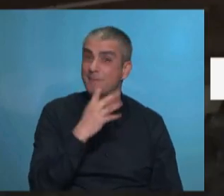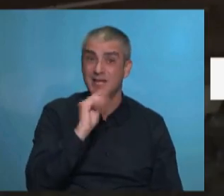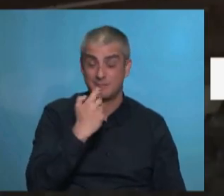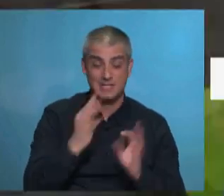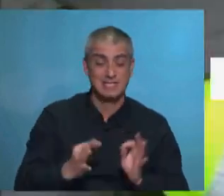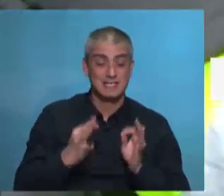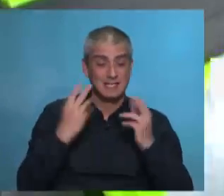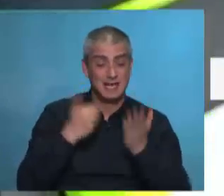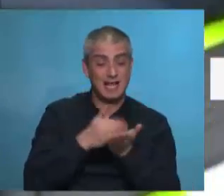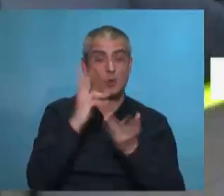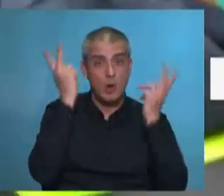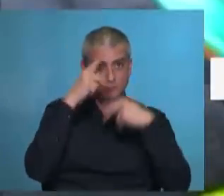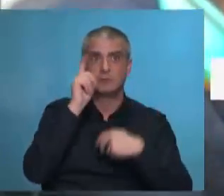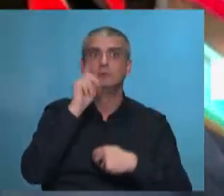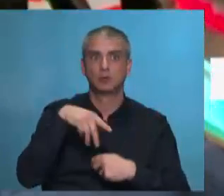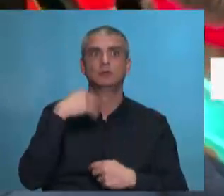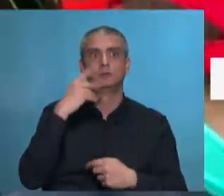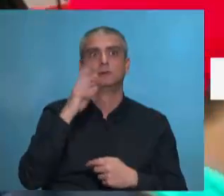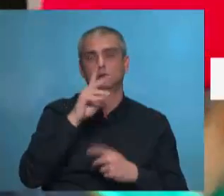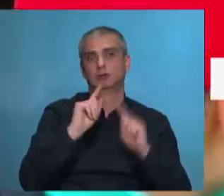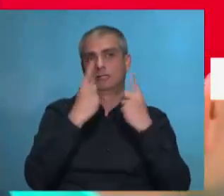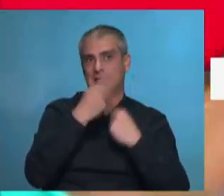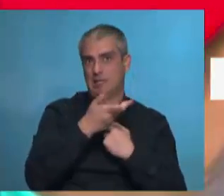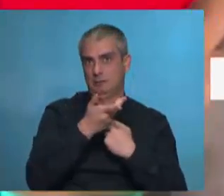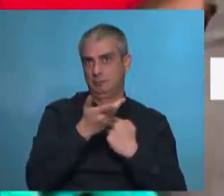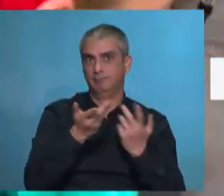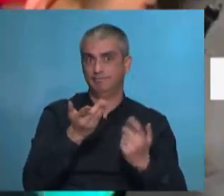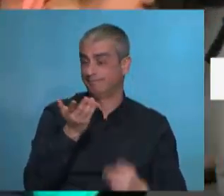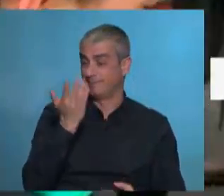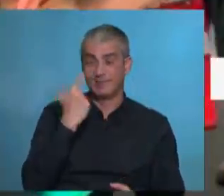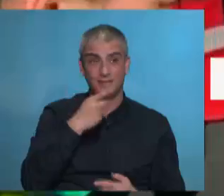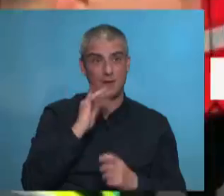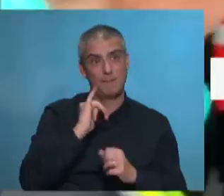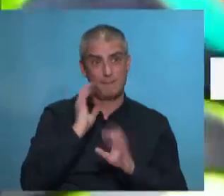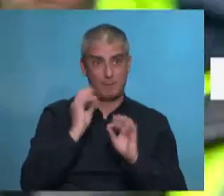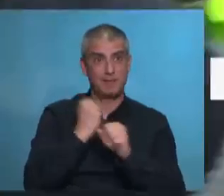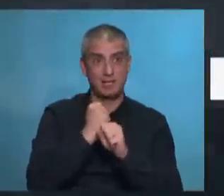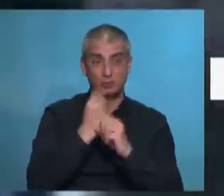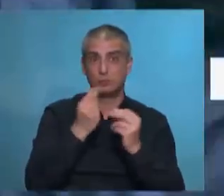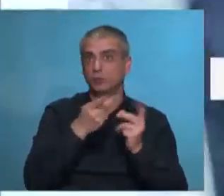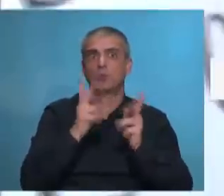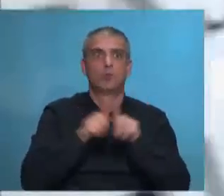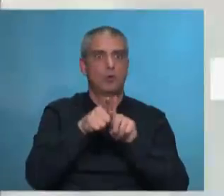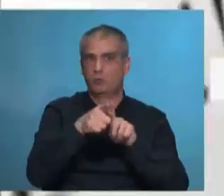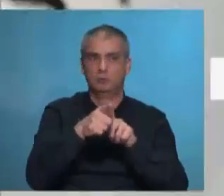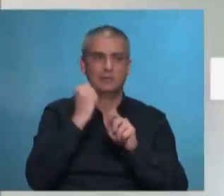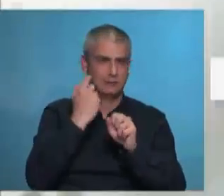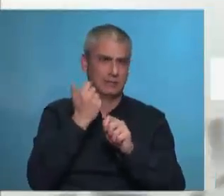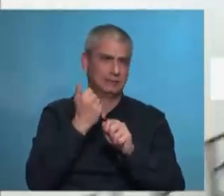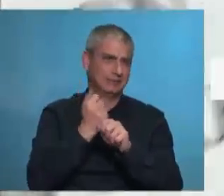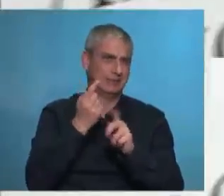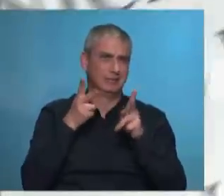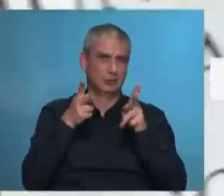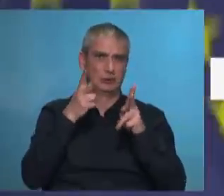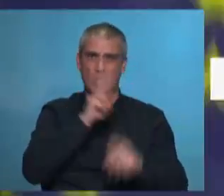ההסכם שלה, יש סיכוי ממשי שזה יקרה. אני מניחה שלפני שבאמת תלכו לצד כזה דרסטי, שגם יעשה קצת צחוק